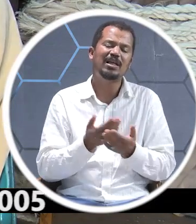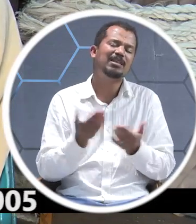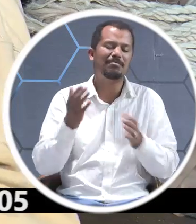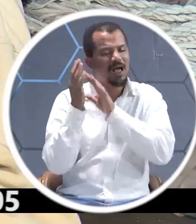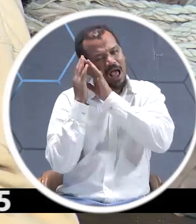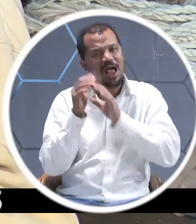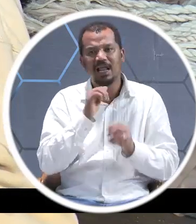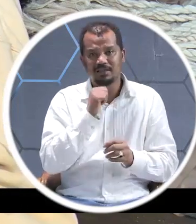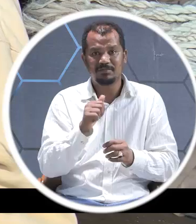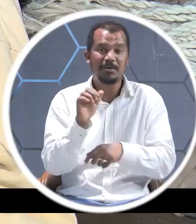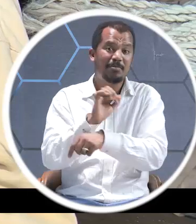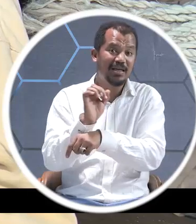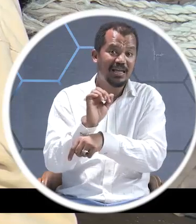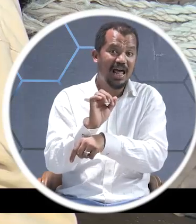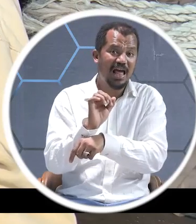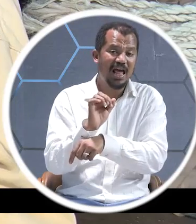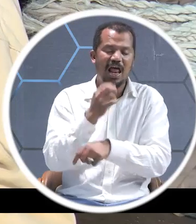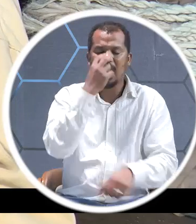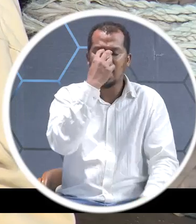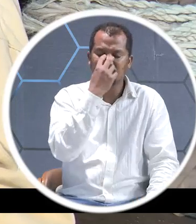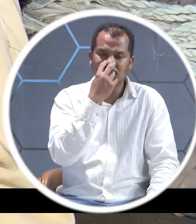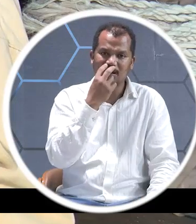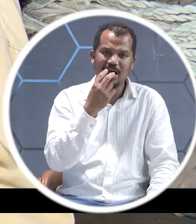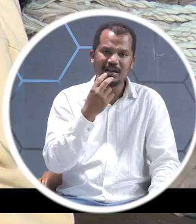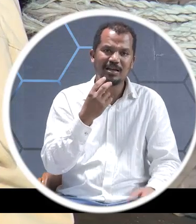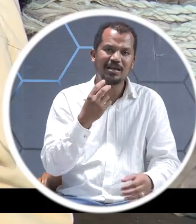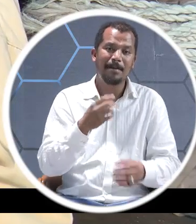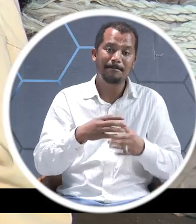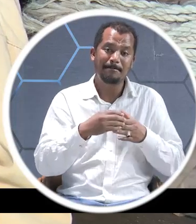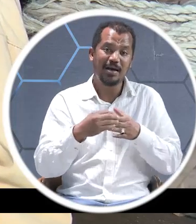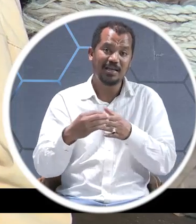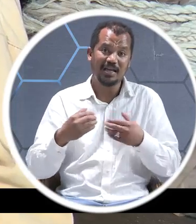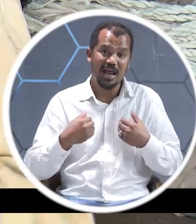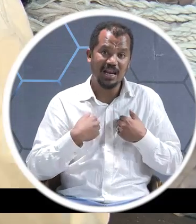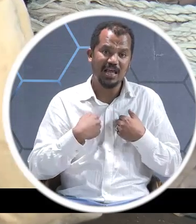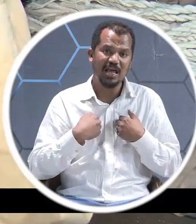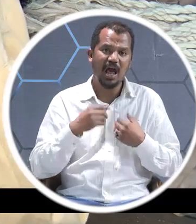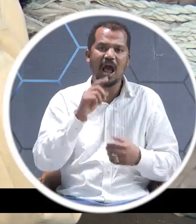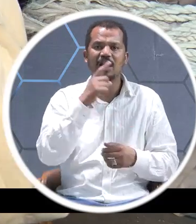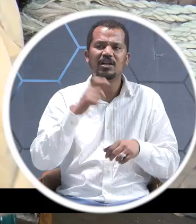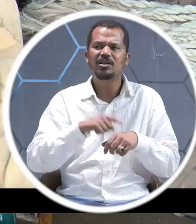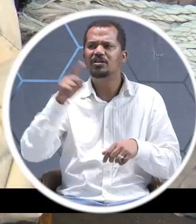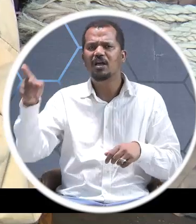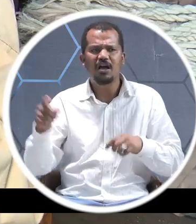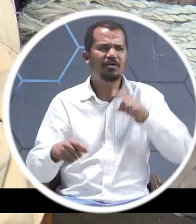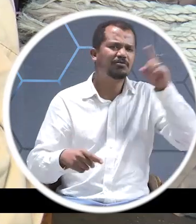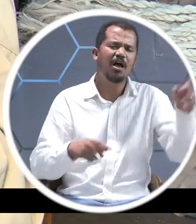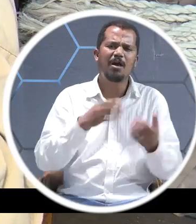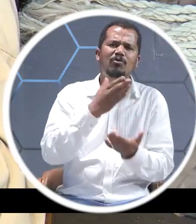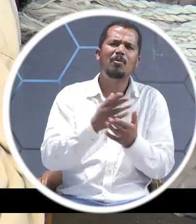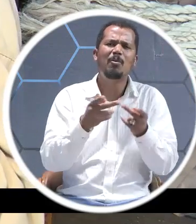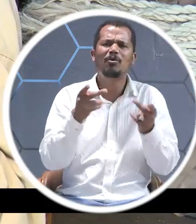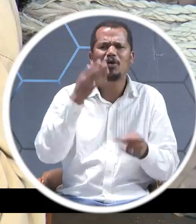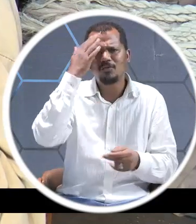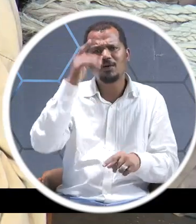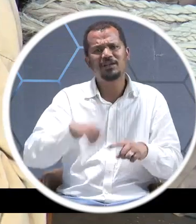يسمج نعم لكن لا لا سوورا لجنيانو أمريكا لا أنا جاي تاتش كومان أنا جاي لاجو كومان بطن ما